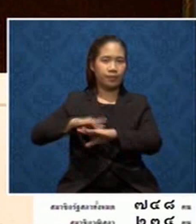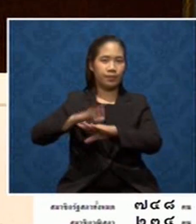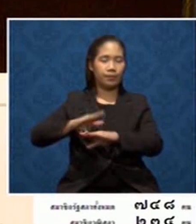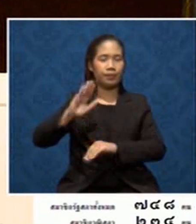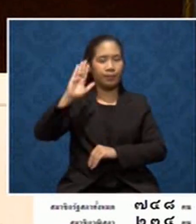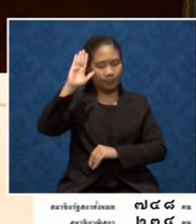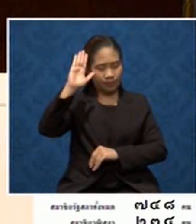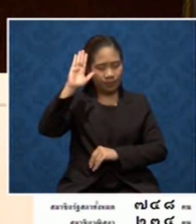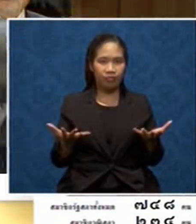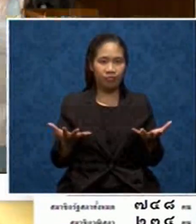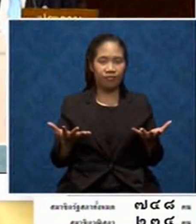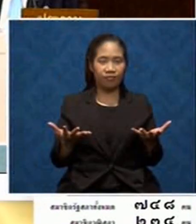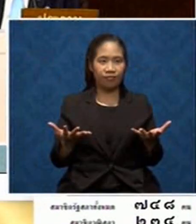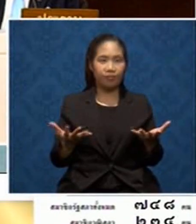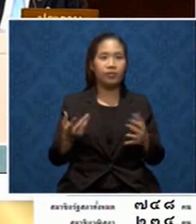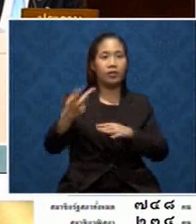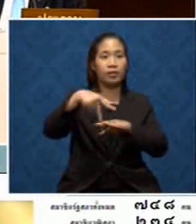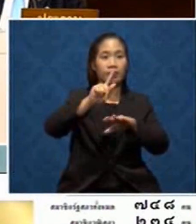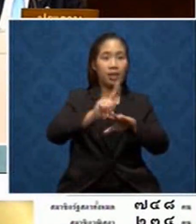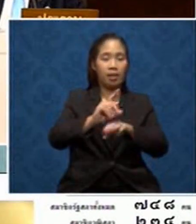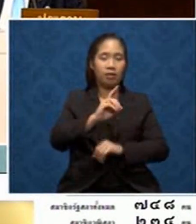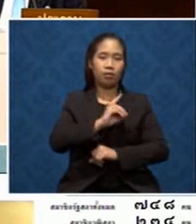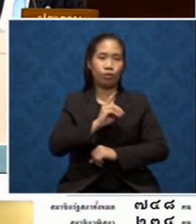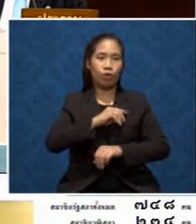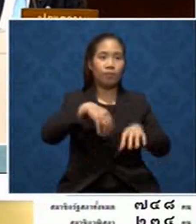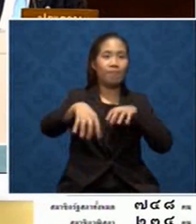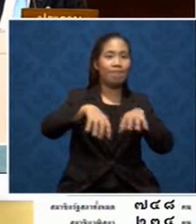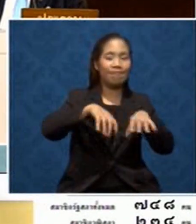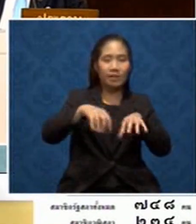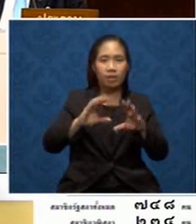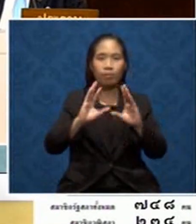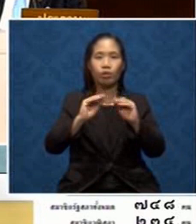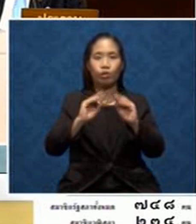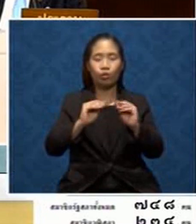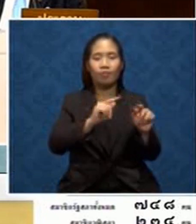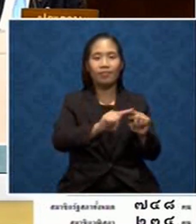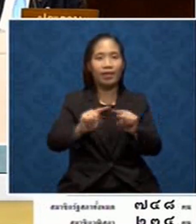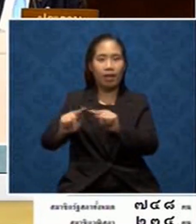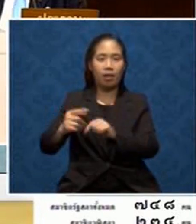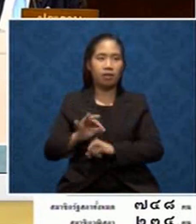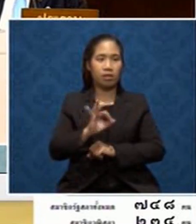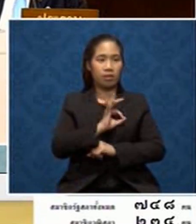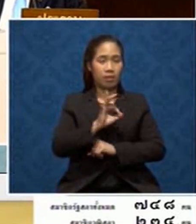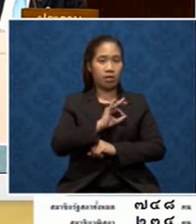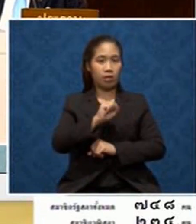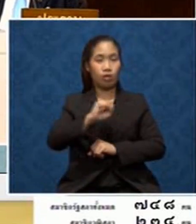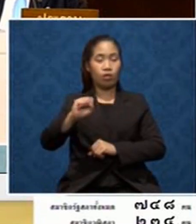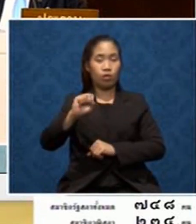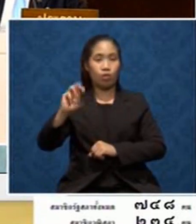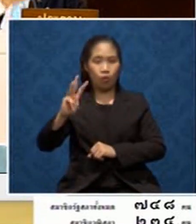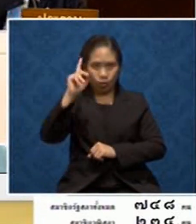ใดๆก็คือผลการประชุม 8พรรคร่วมในวันพรุ่งนี้ค่ะไปฟังเสียงของหัวหน้าพรรคเพื่อไทยคุณหมอชาวบ้านศรีแก้ว